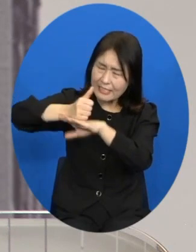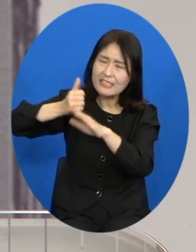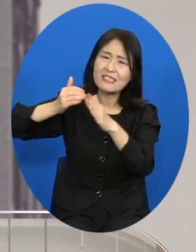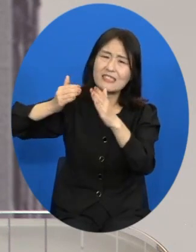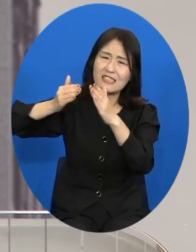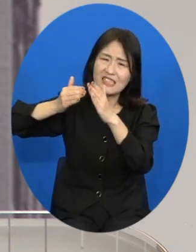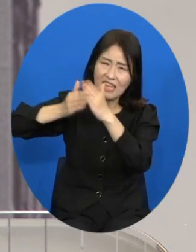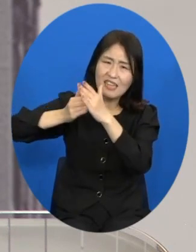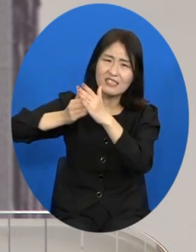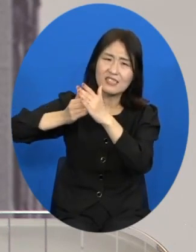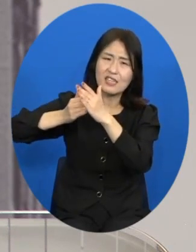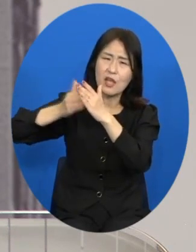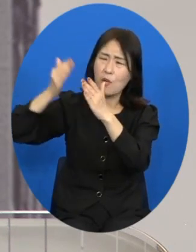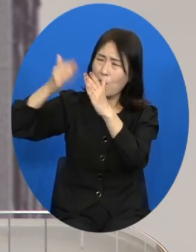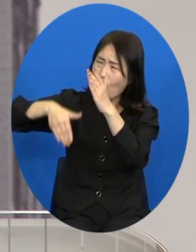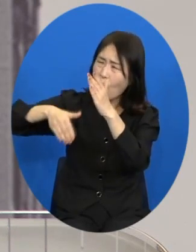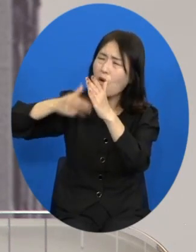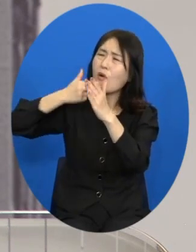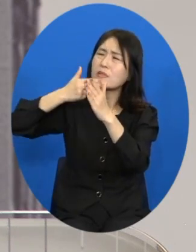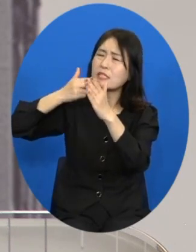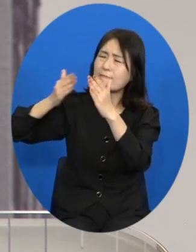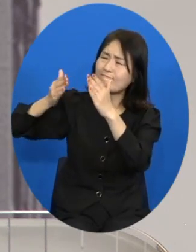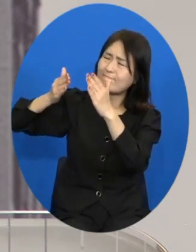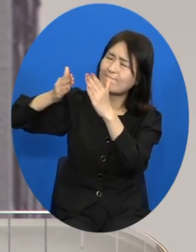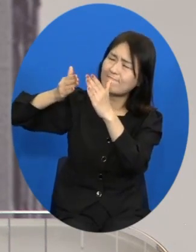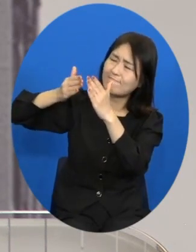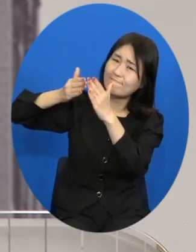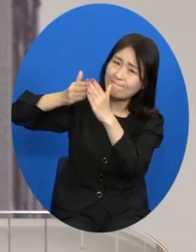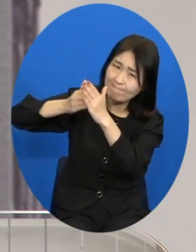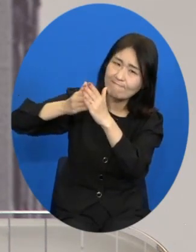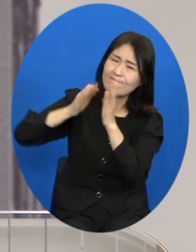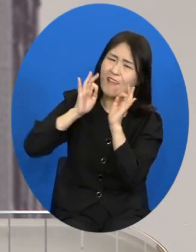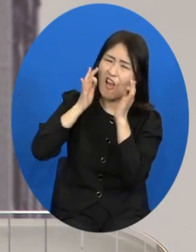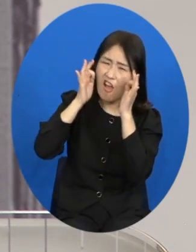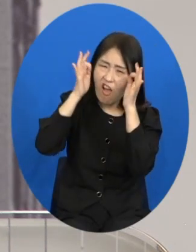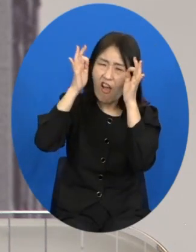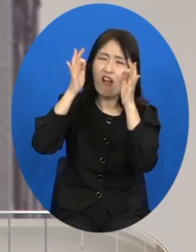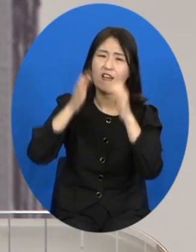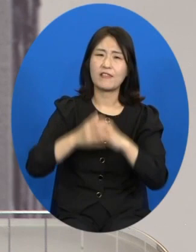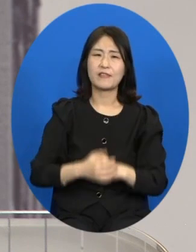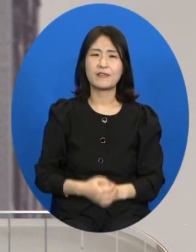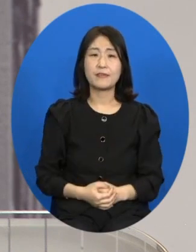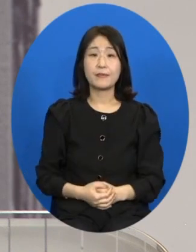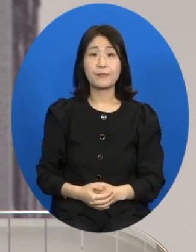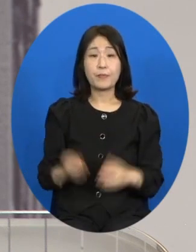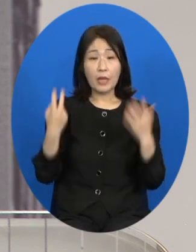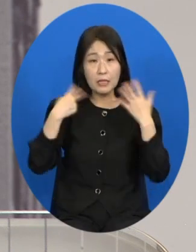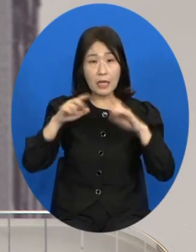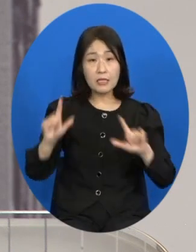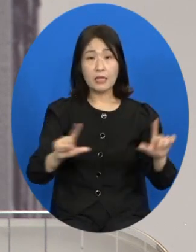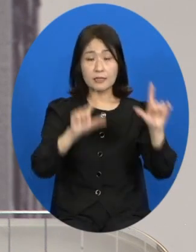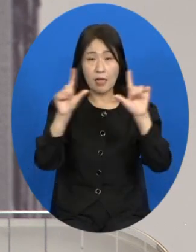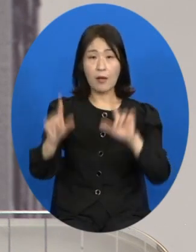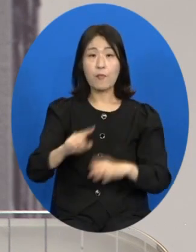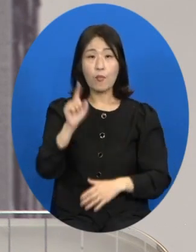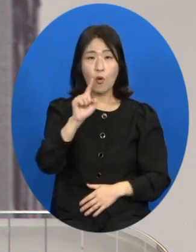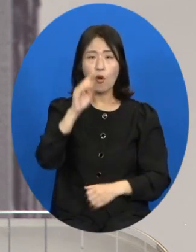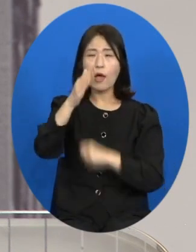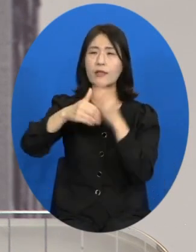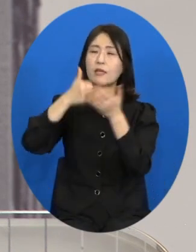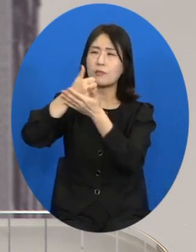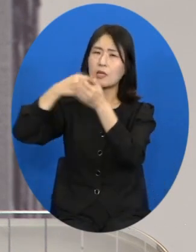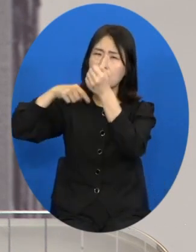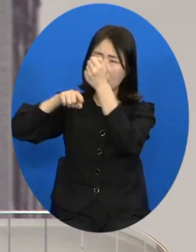돼 주이 손 붙잡고 보니까 다니엘이 어떻게 살아 왔습니까 항상 하나님의 뜻이 무엇